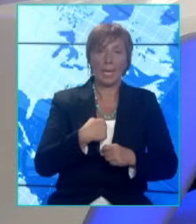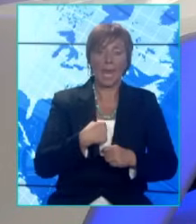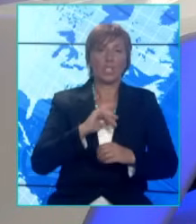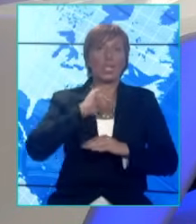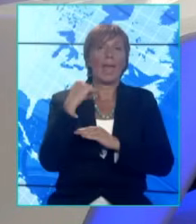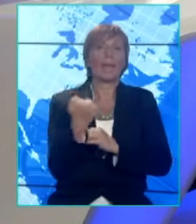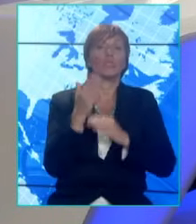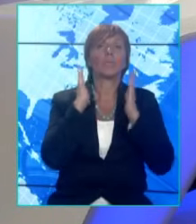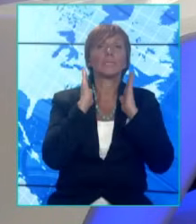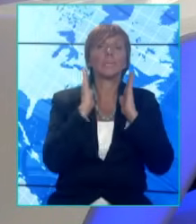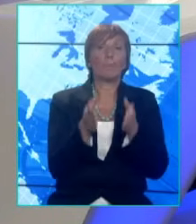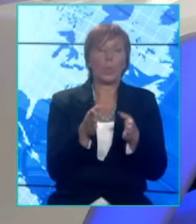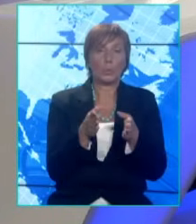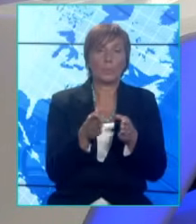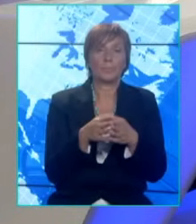put?